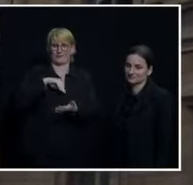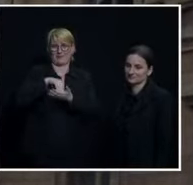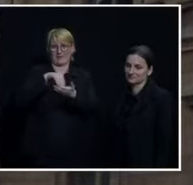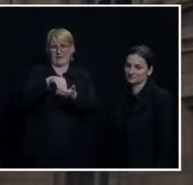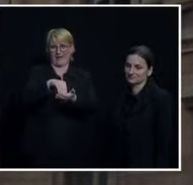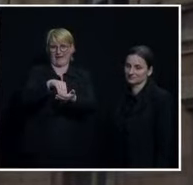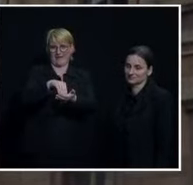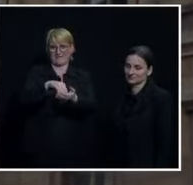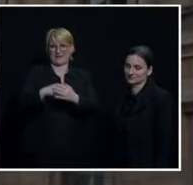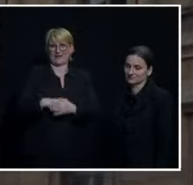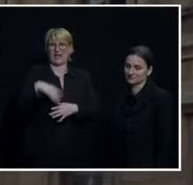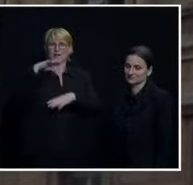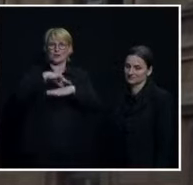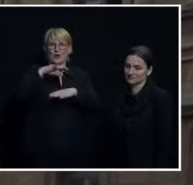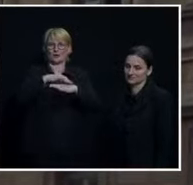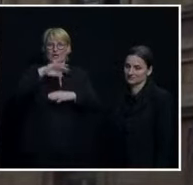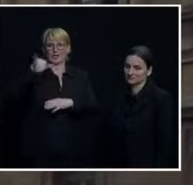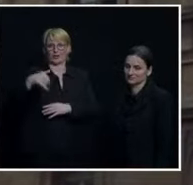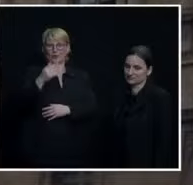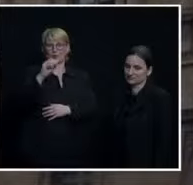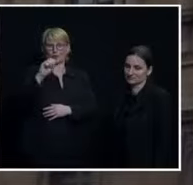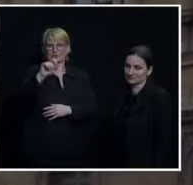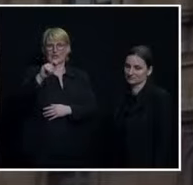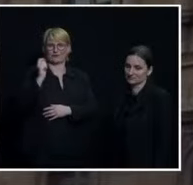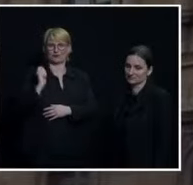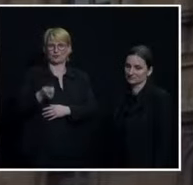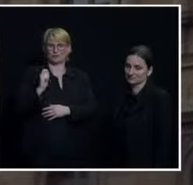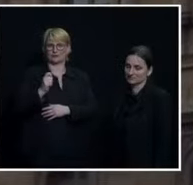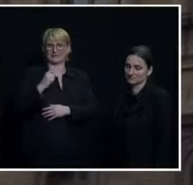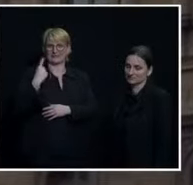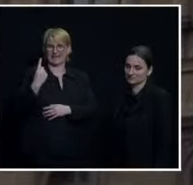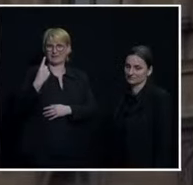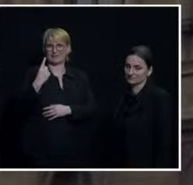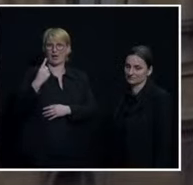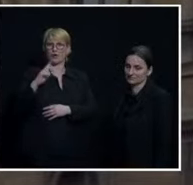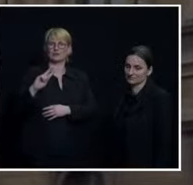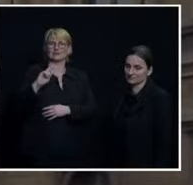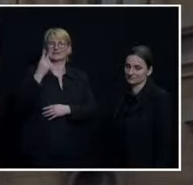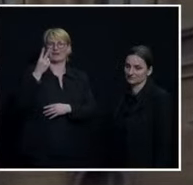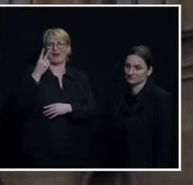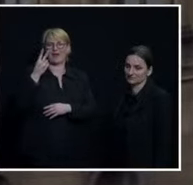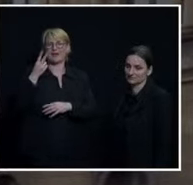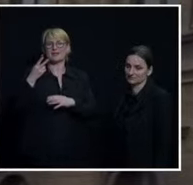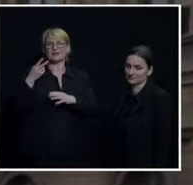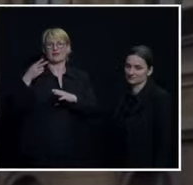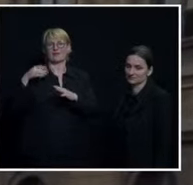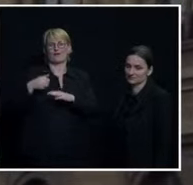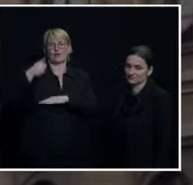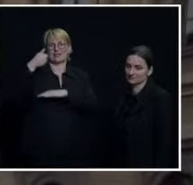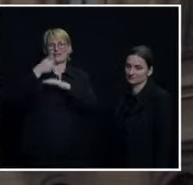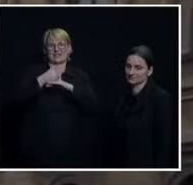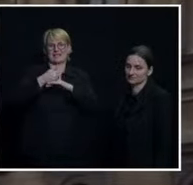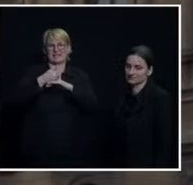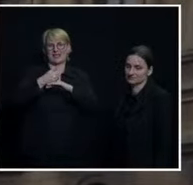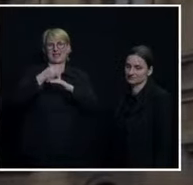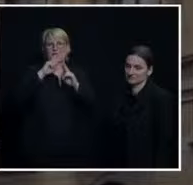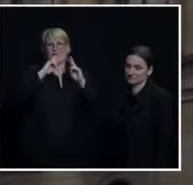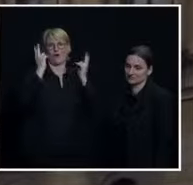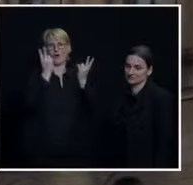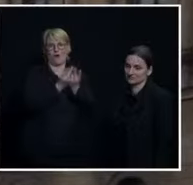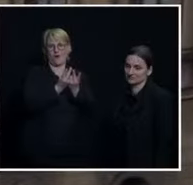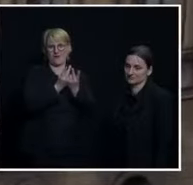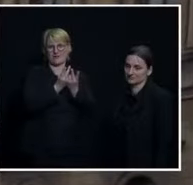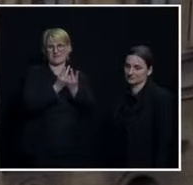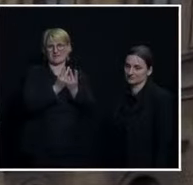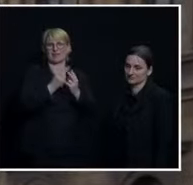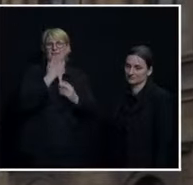sind. Dr. Josef Schuster ist zugleich Vizepräsident des World Jewish Congress und des European Jewish Congress. Mit